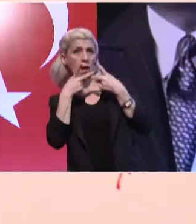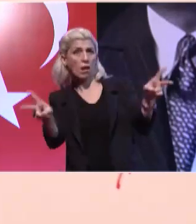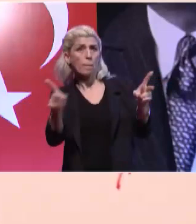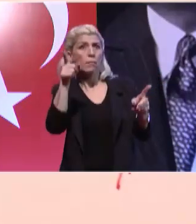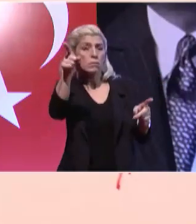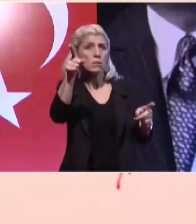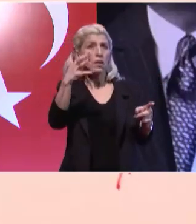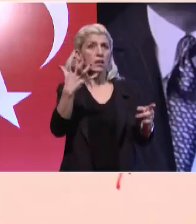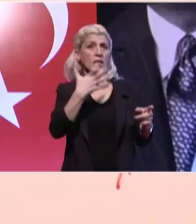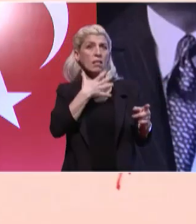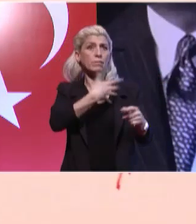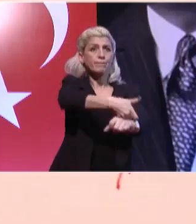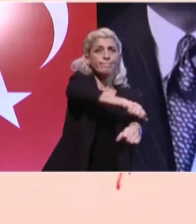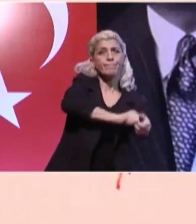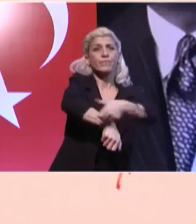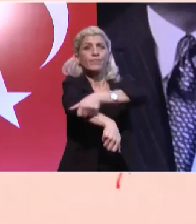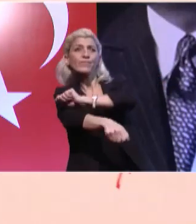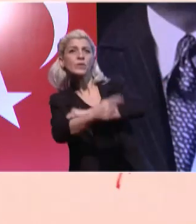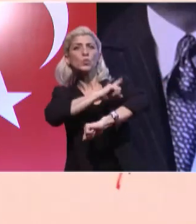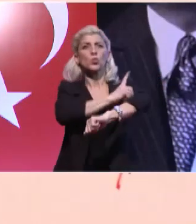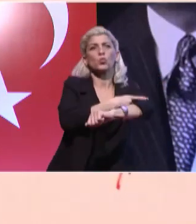güçlerin taşeronluğuna soyunmaz.